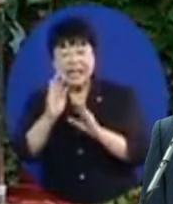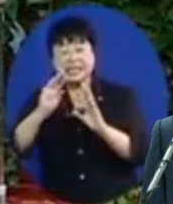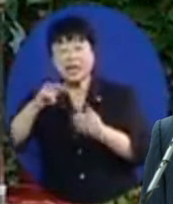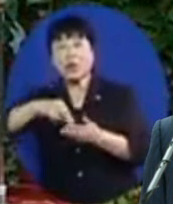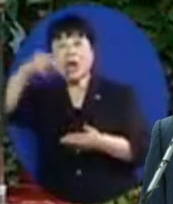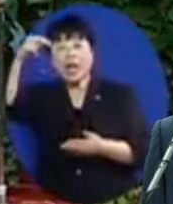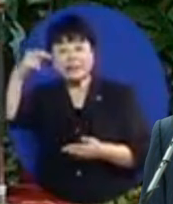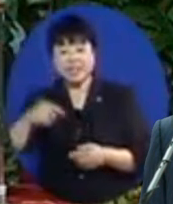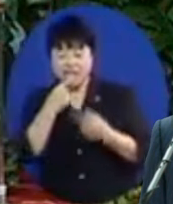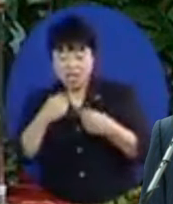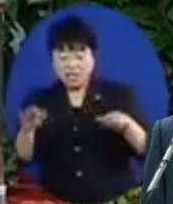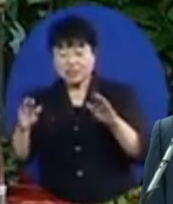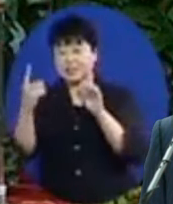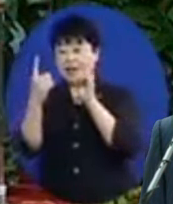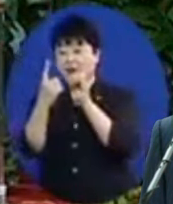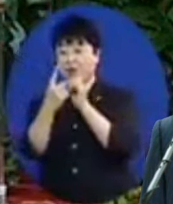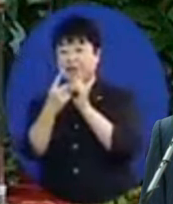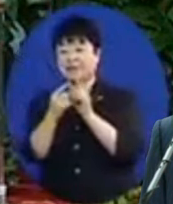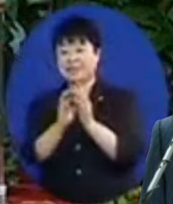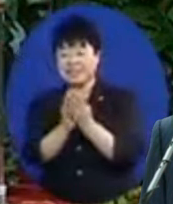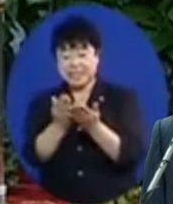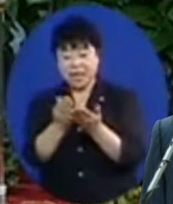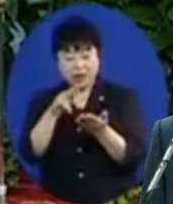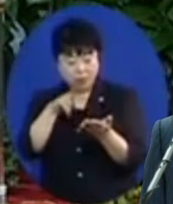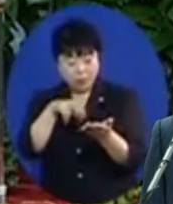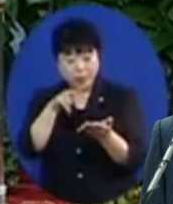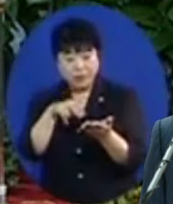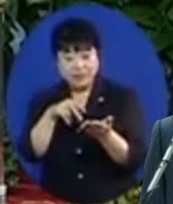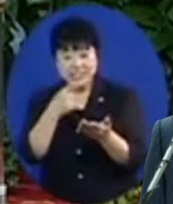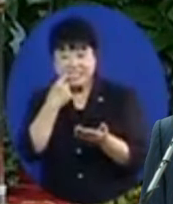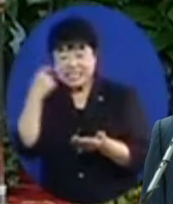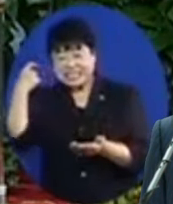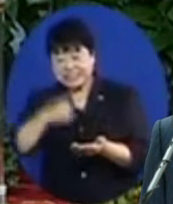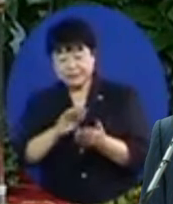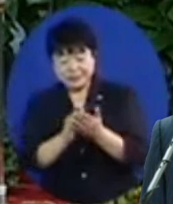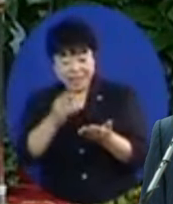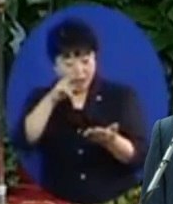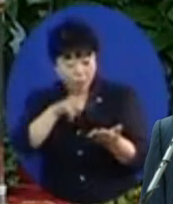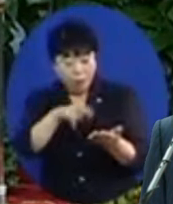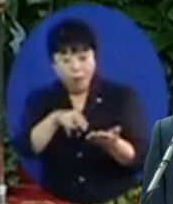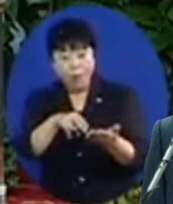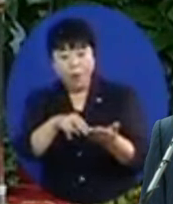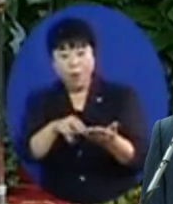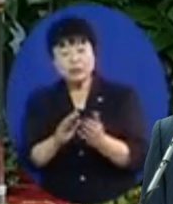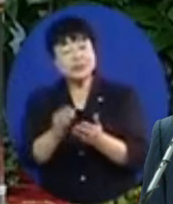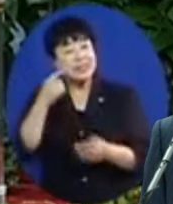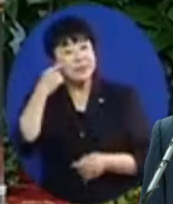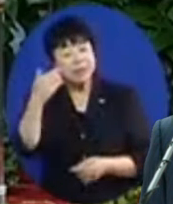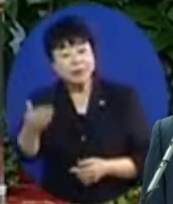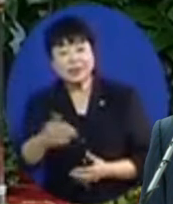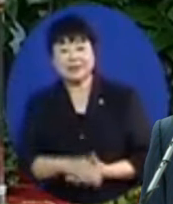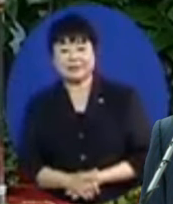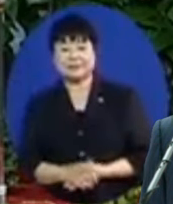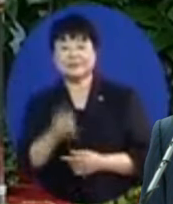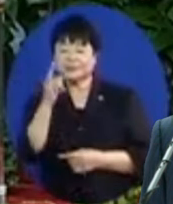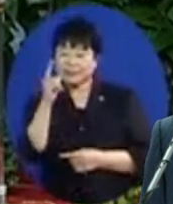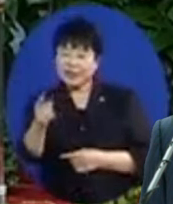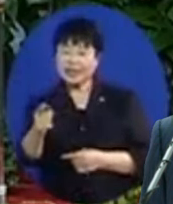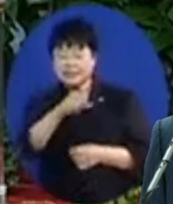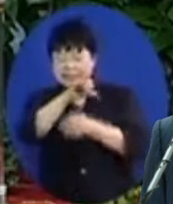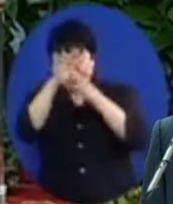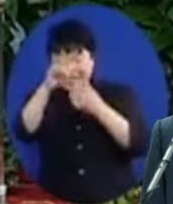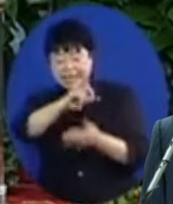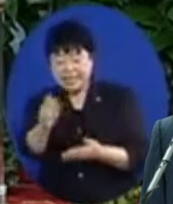천사가 그를 맞으며 금빛 나는 책을 보여주었습니다. 시인은 천사에게 그 책이 무슨 책이냐고 물으니까 당신의